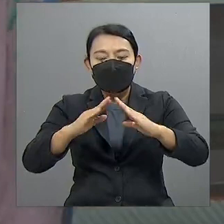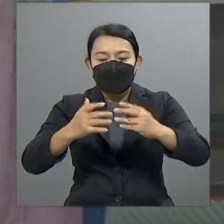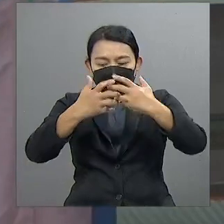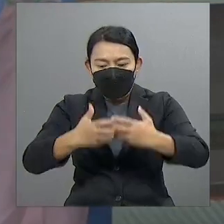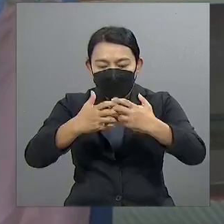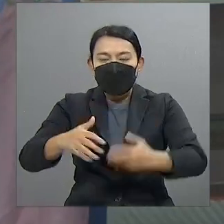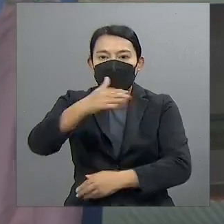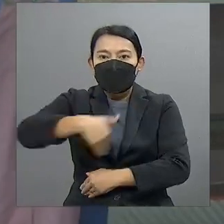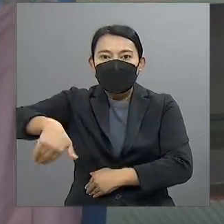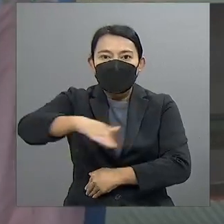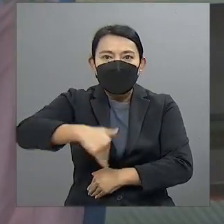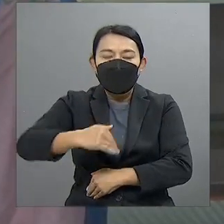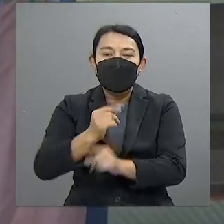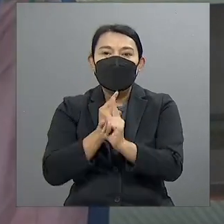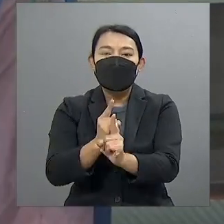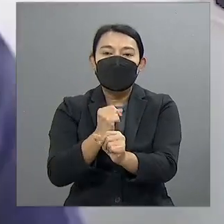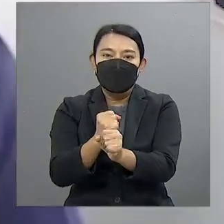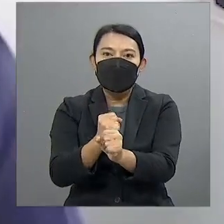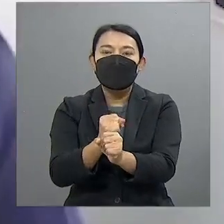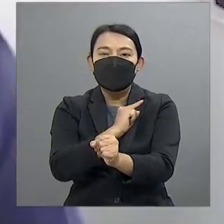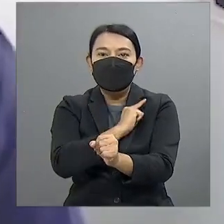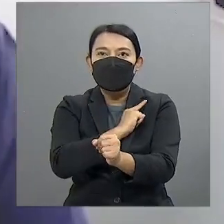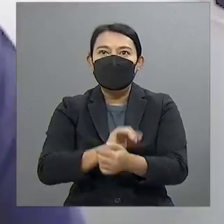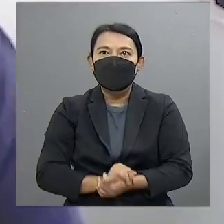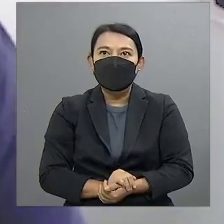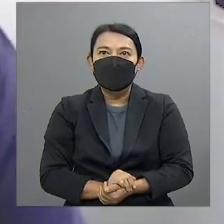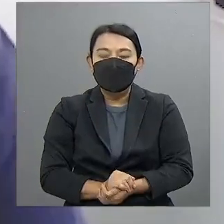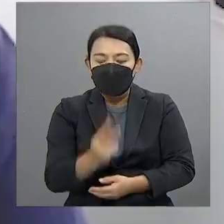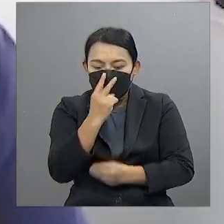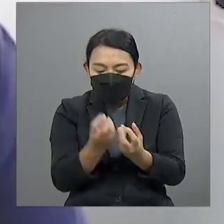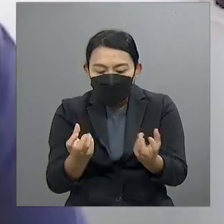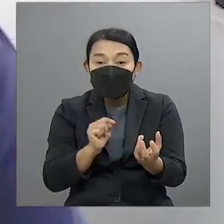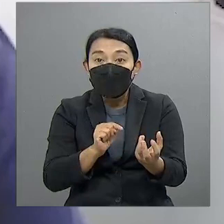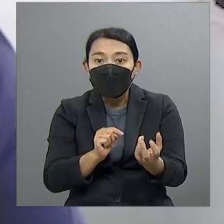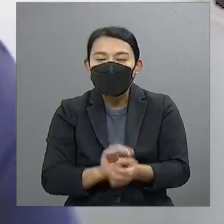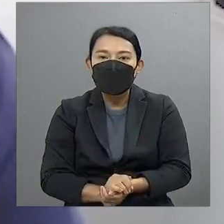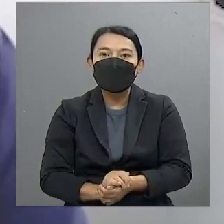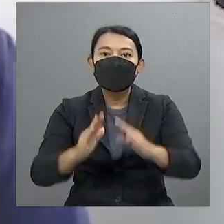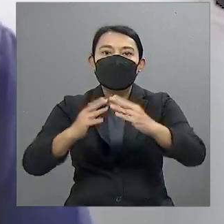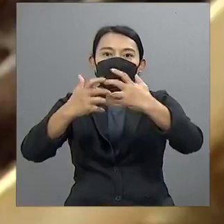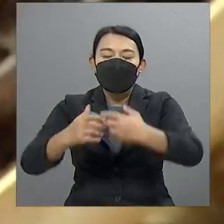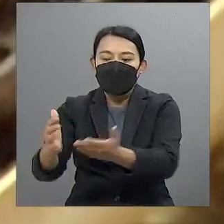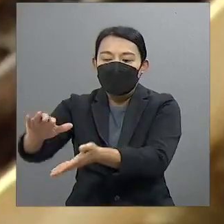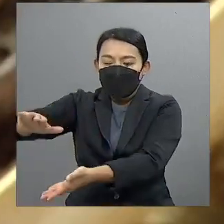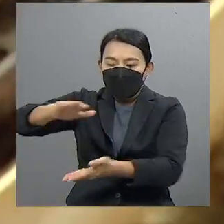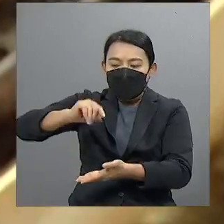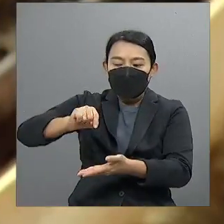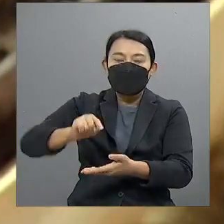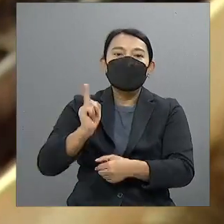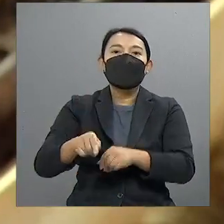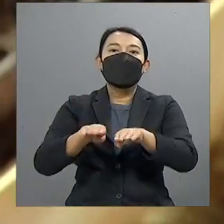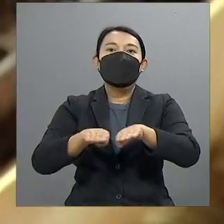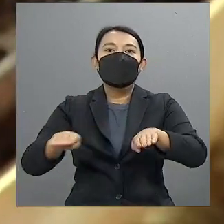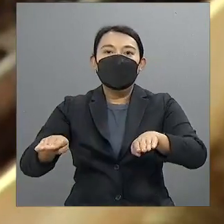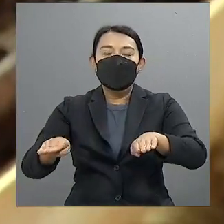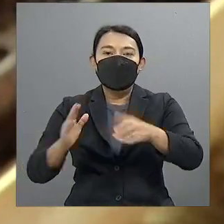นี้ถ้าเราย้อนมองกลับไปถึงวัตถุดิบโรงงานต่างๆเหล่านี้ครับก็ต้องรับวัตถุดิบที่มาจากโรงงานที่ได้รับมาตรฐานการซึ่งการควบคุม